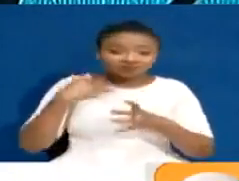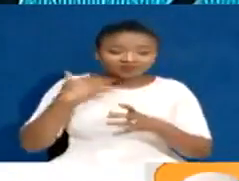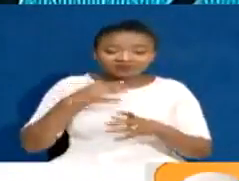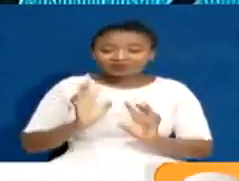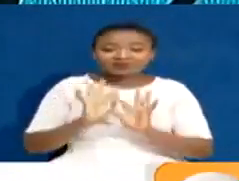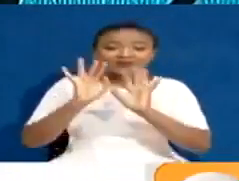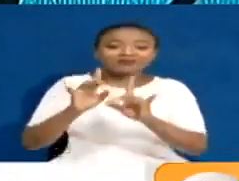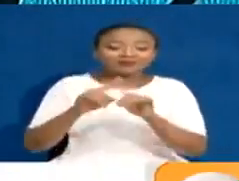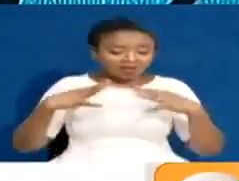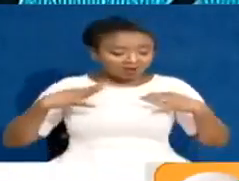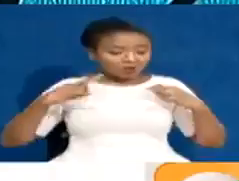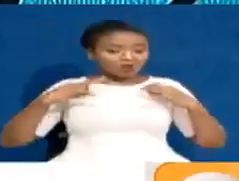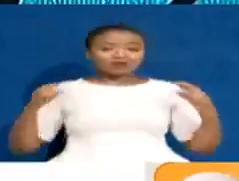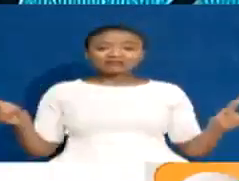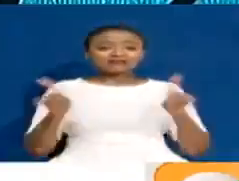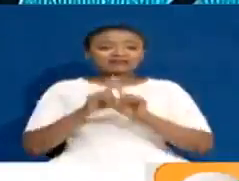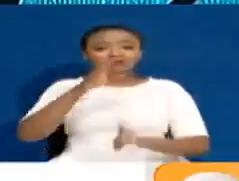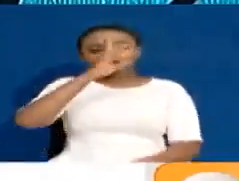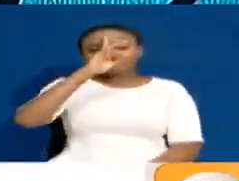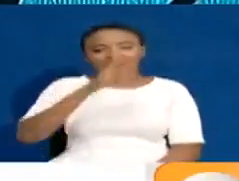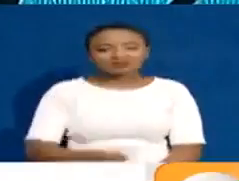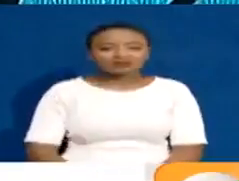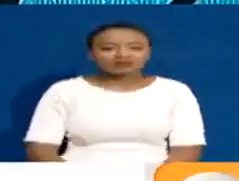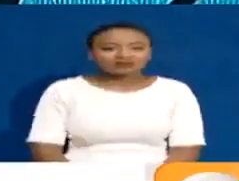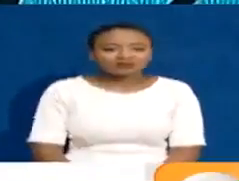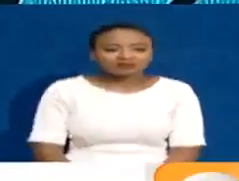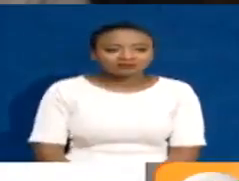sare zilizofanana na za maafisa wa usalama.